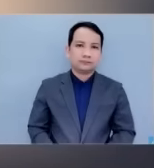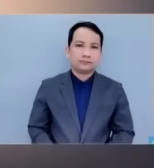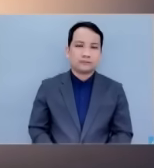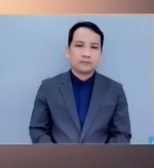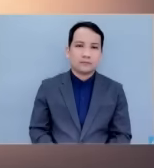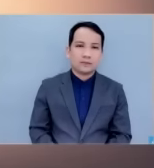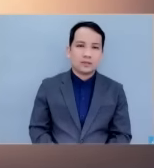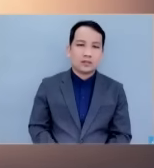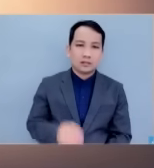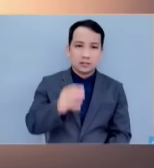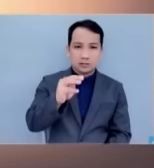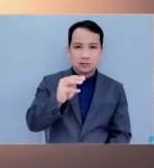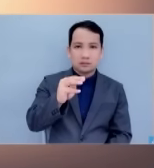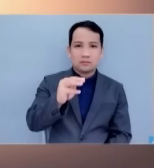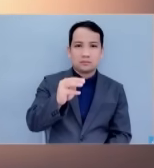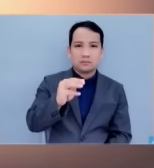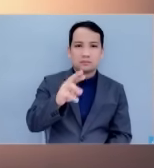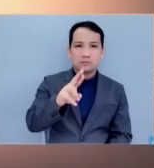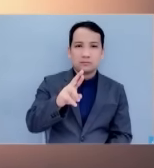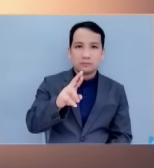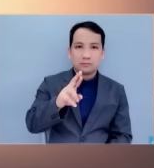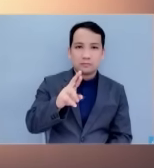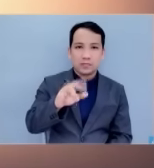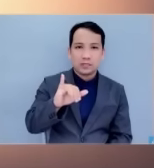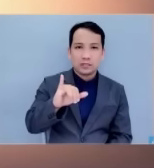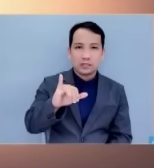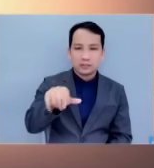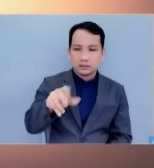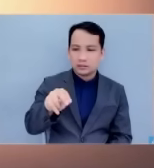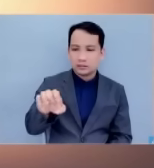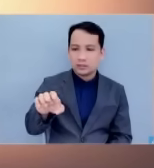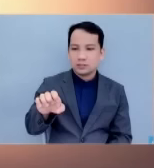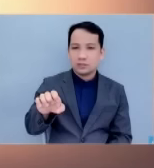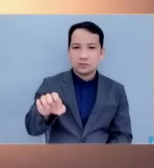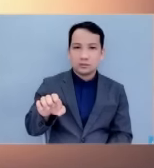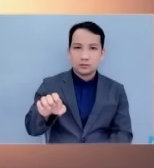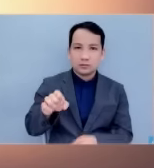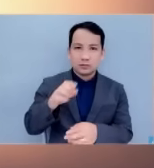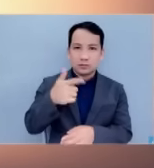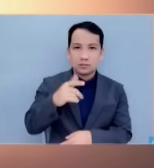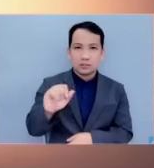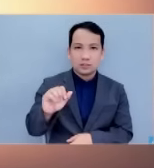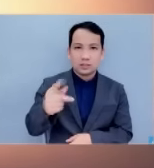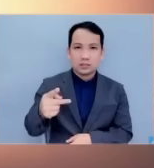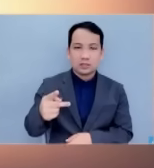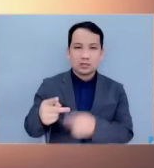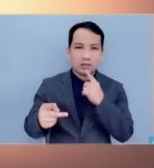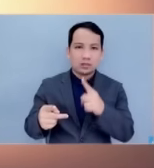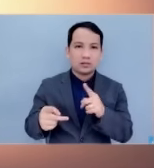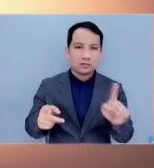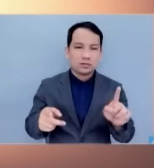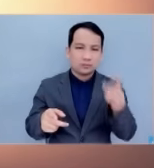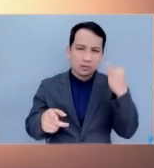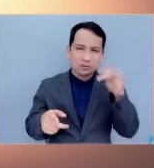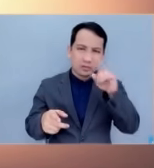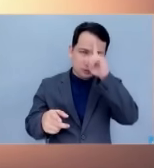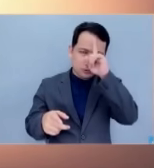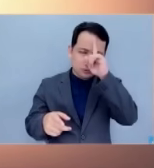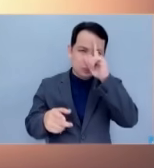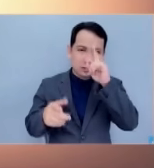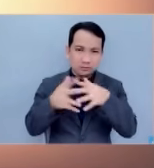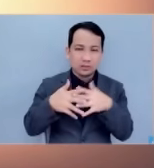gck o mas kilala bilang si jackline Jose may may lahing German American si jaclyn na isinilang noong October